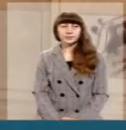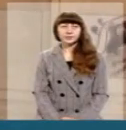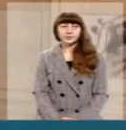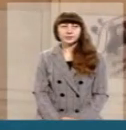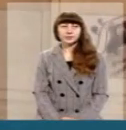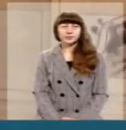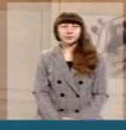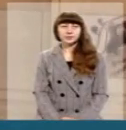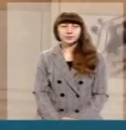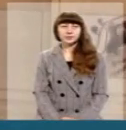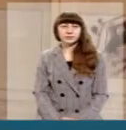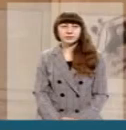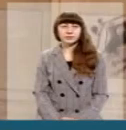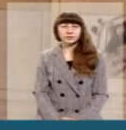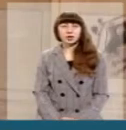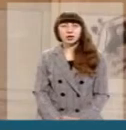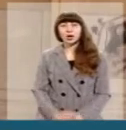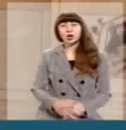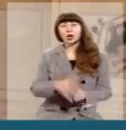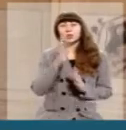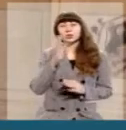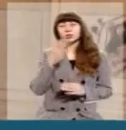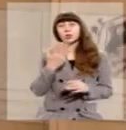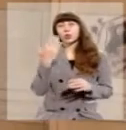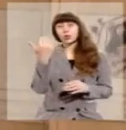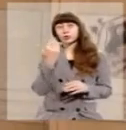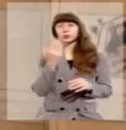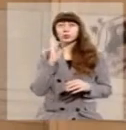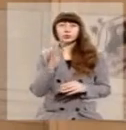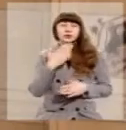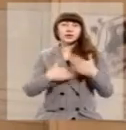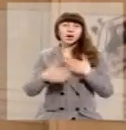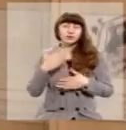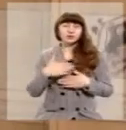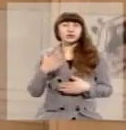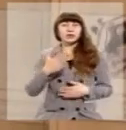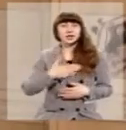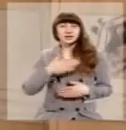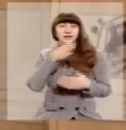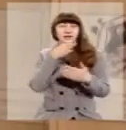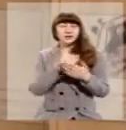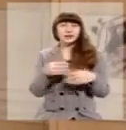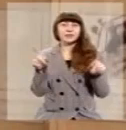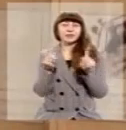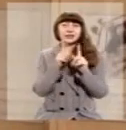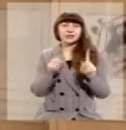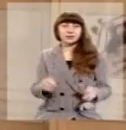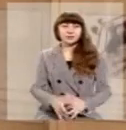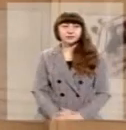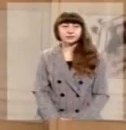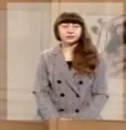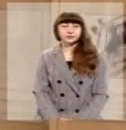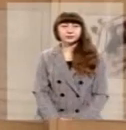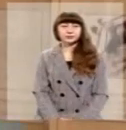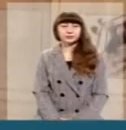өсе берсін біздің елді, меңдіқаралықтарды, қостанайлықтарды, республика жұртшылығын өзінің